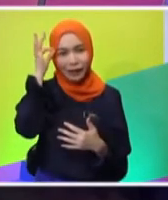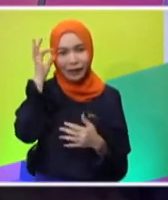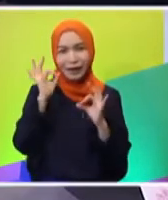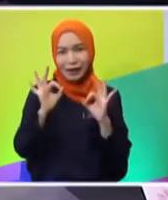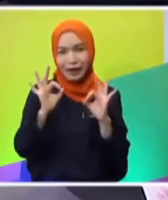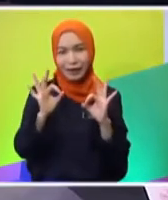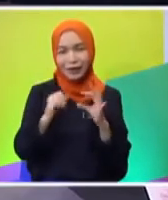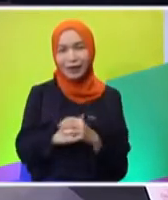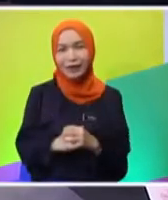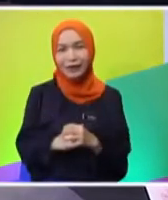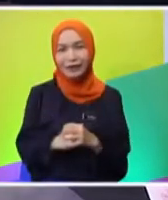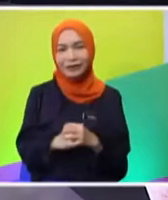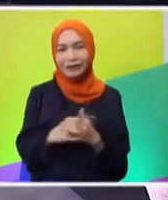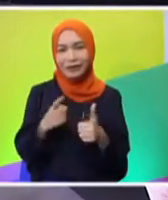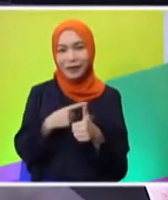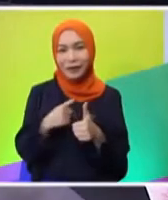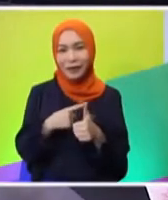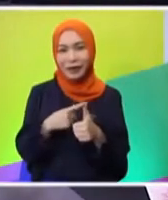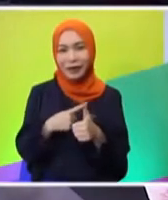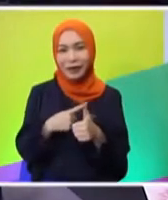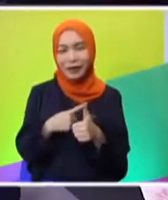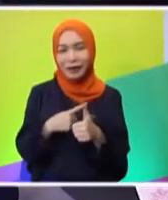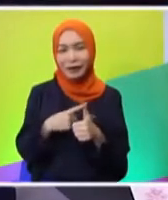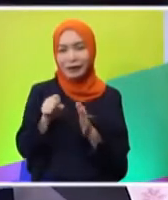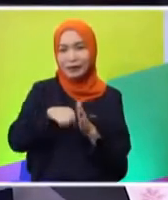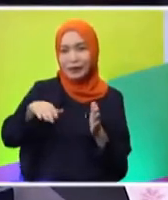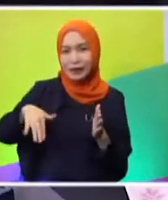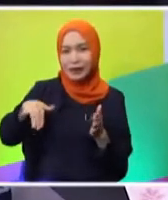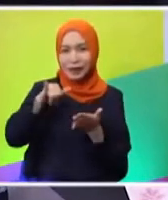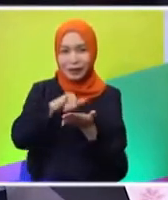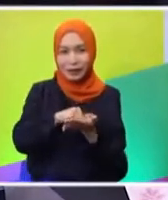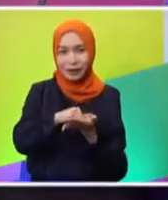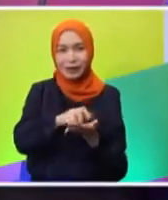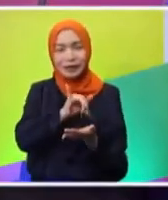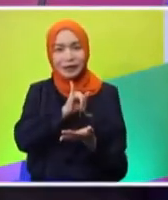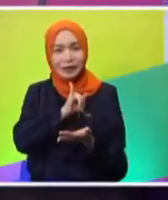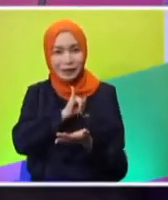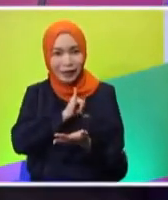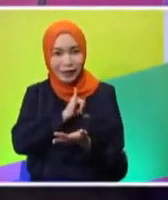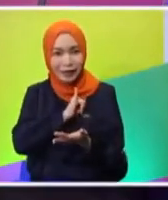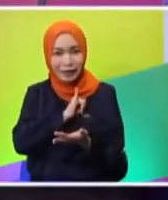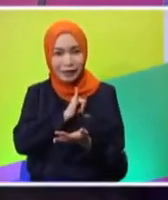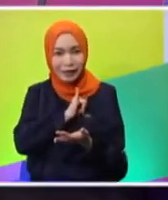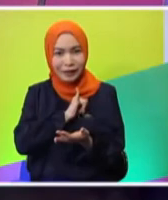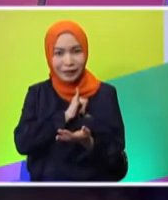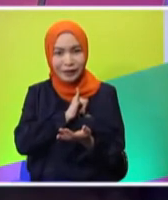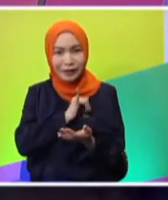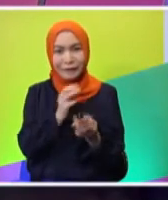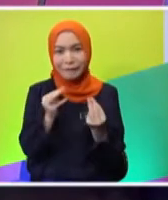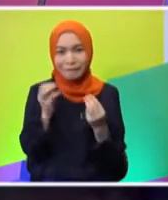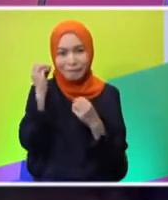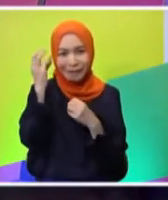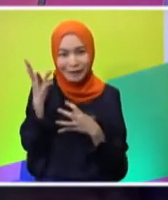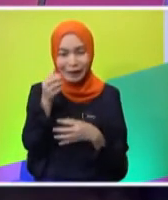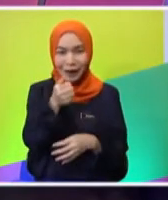saya berfikir Hahaha baik belum turino ya cukup saya hampir redup Rina Krishna mengadu dates to the office di